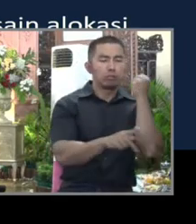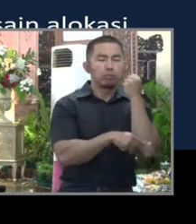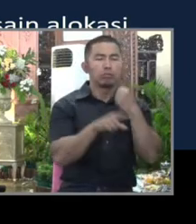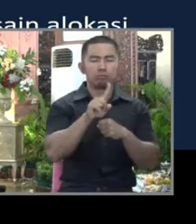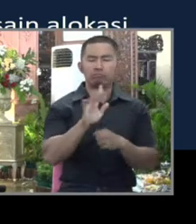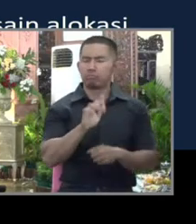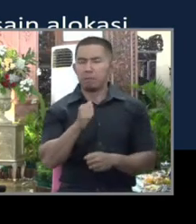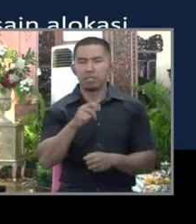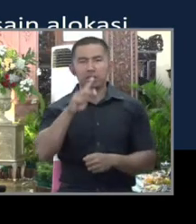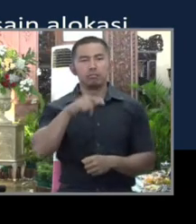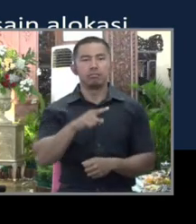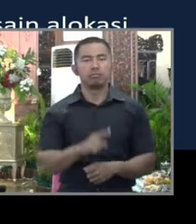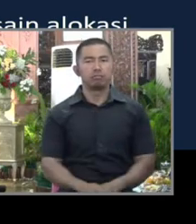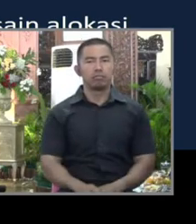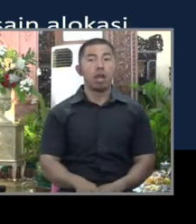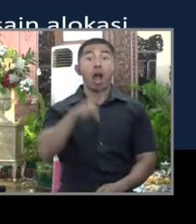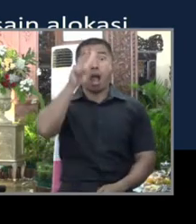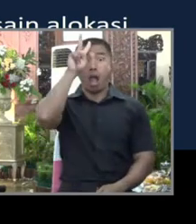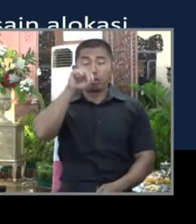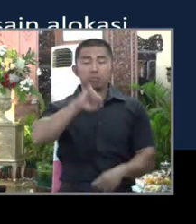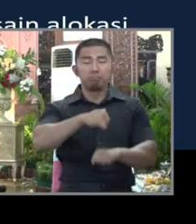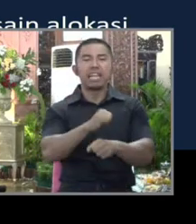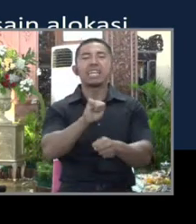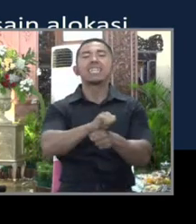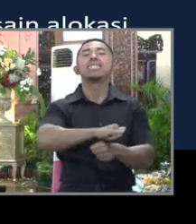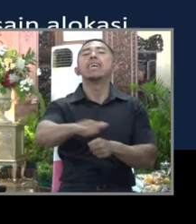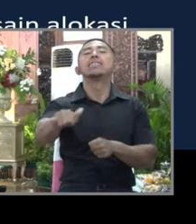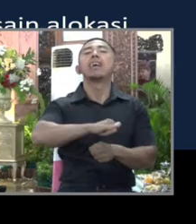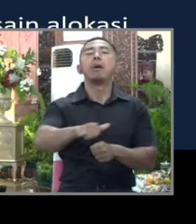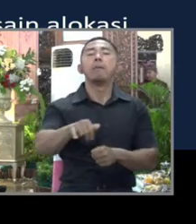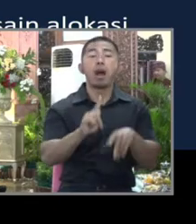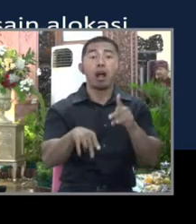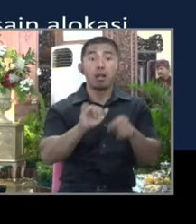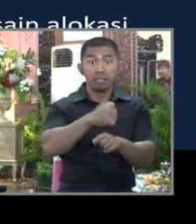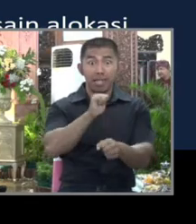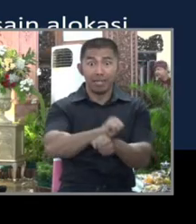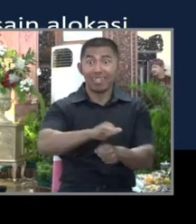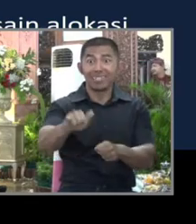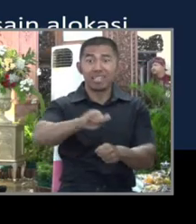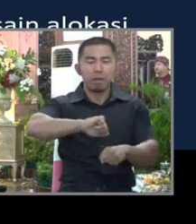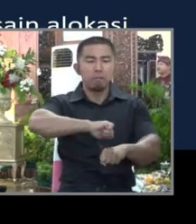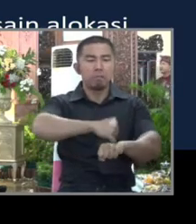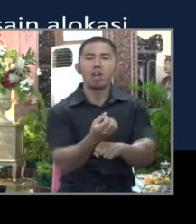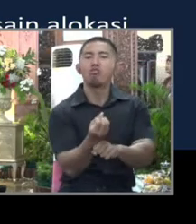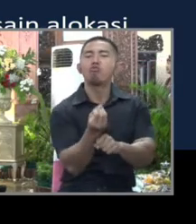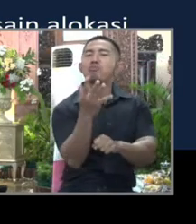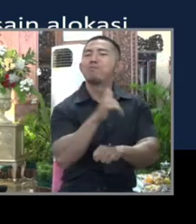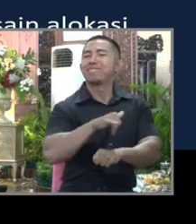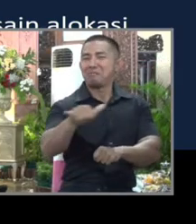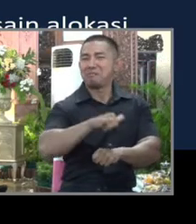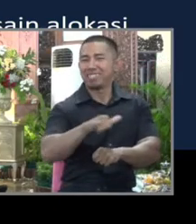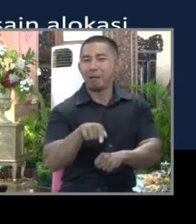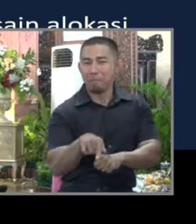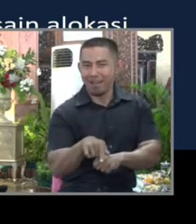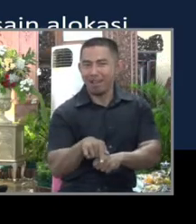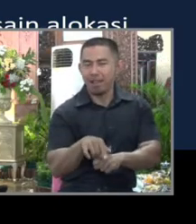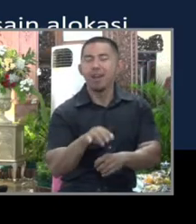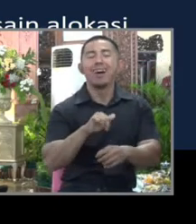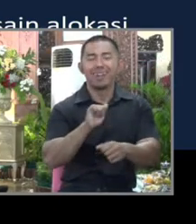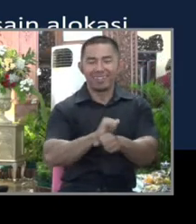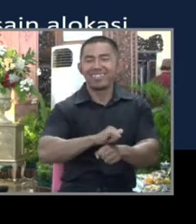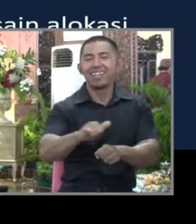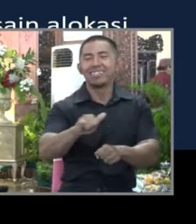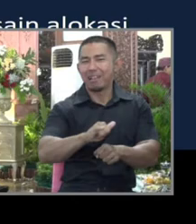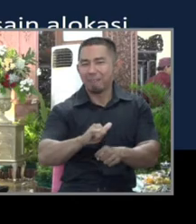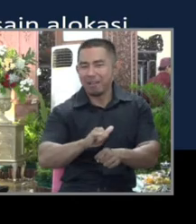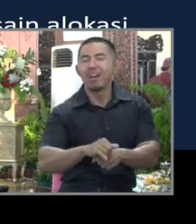area. Kalau kita bisa bekerja sama, maka satu kawasan ini akan tumbuh bersama-sama. Nggih, sharingnya ini. Kerjasama, manfaat